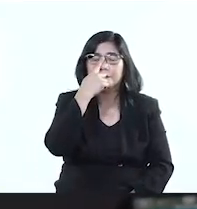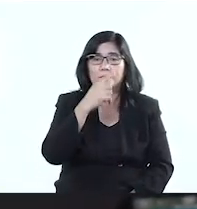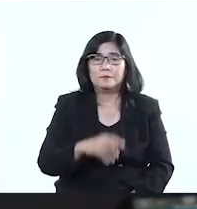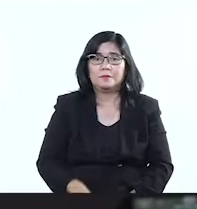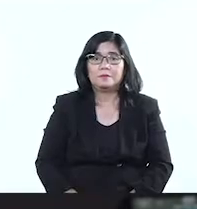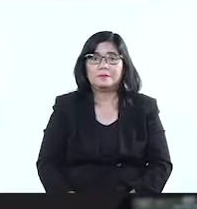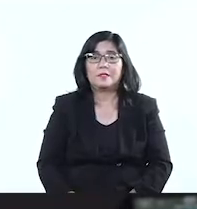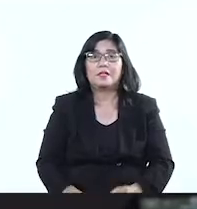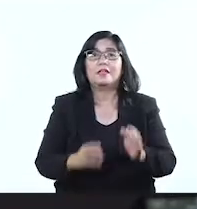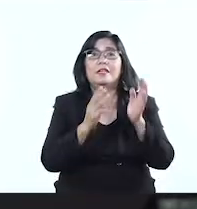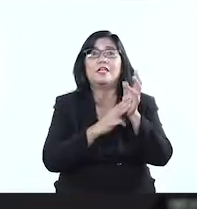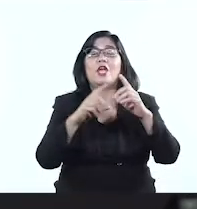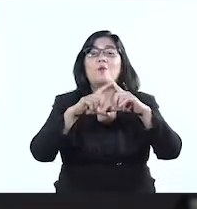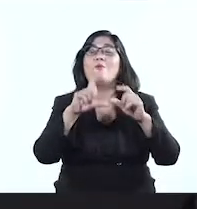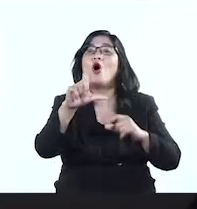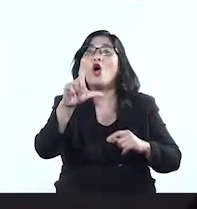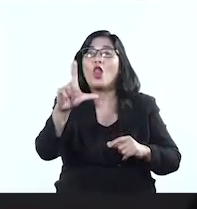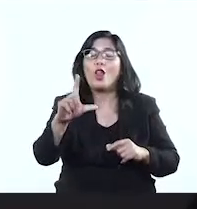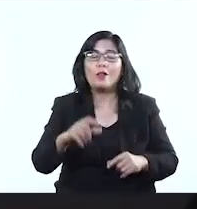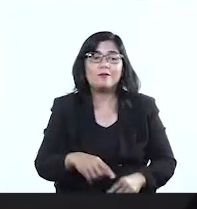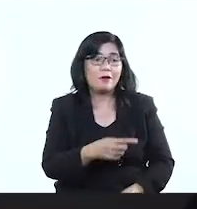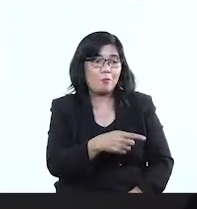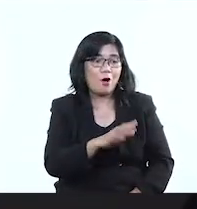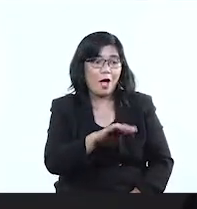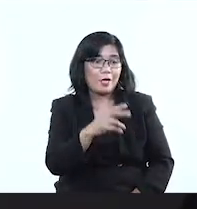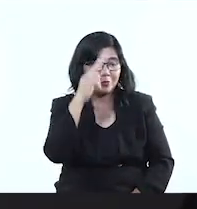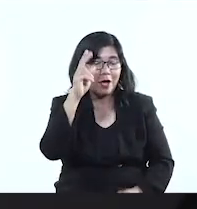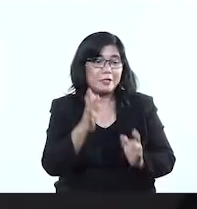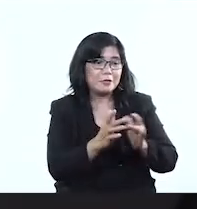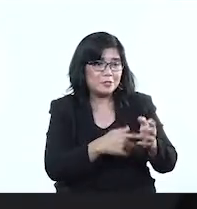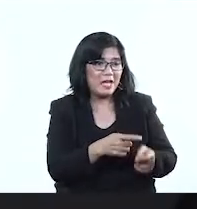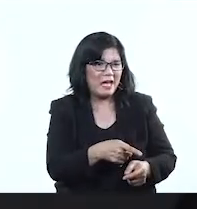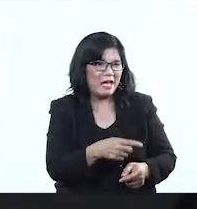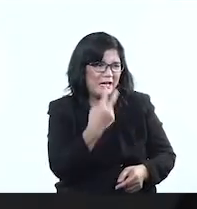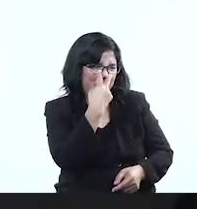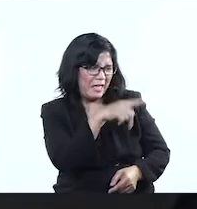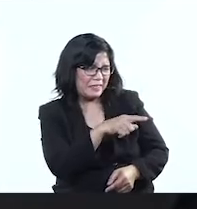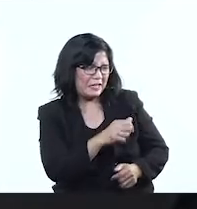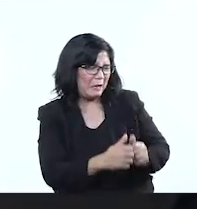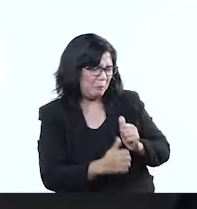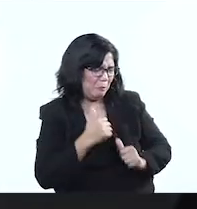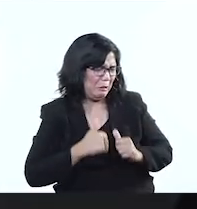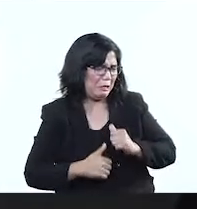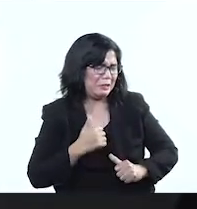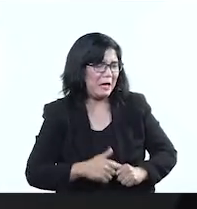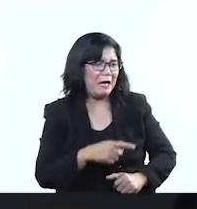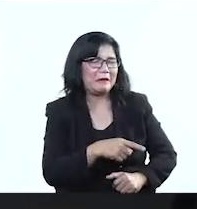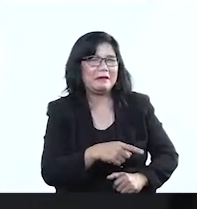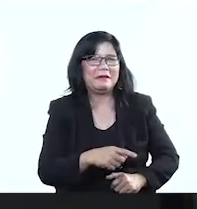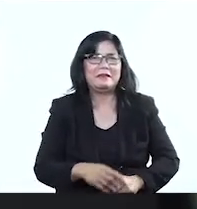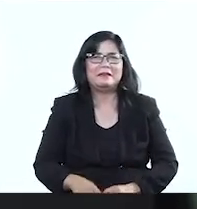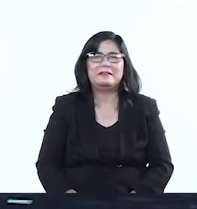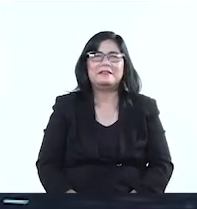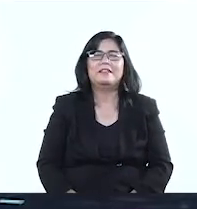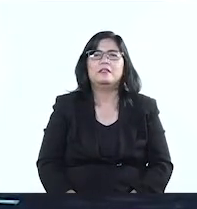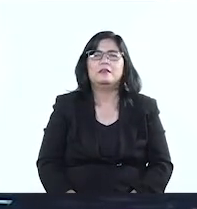yang paling menderita Kita jelek Kamu anak tuhan Yesus Tahu Kelihatan dari penderitaan hahaha ada